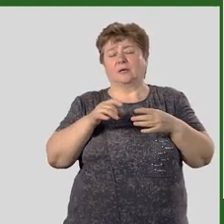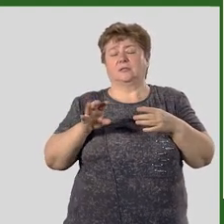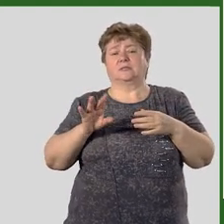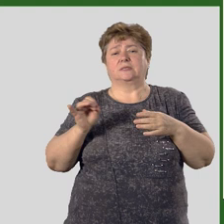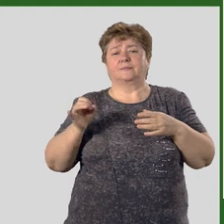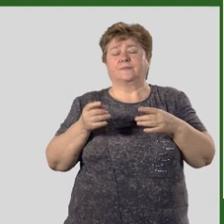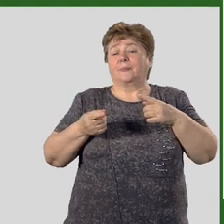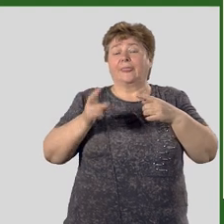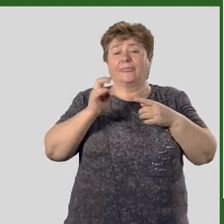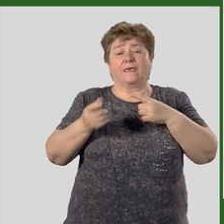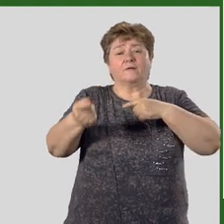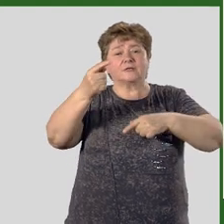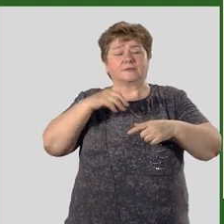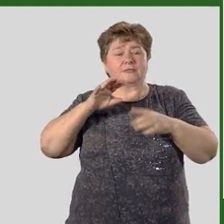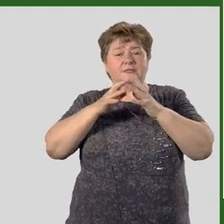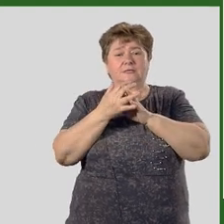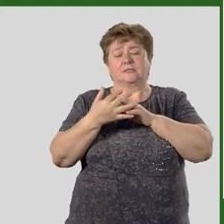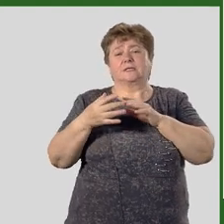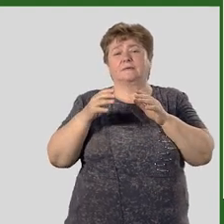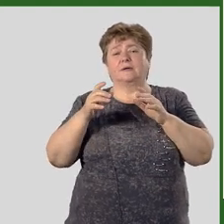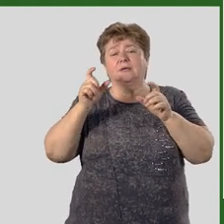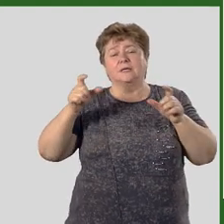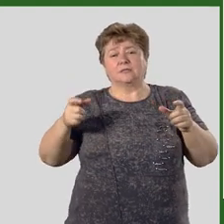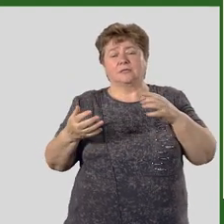Невозвратное перемещение сельского населения в город,